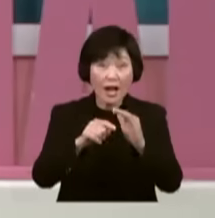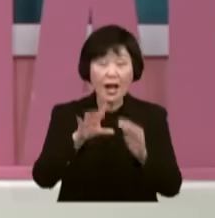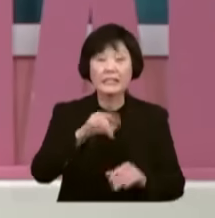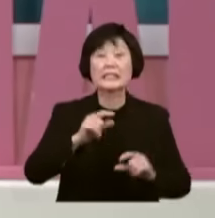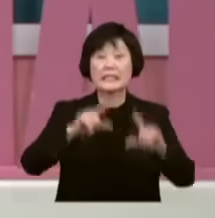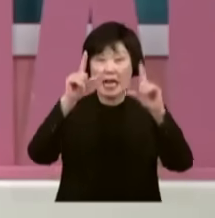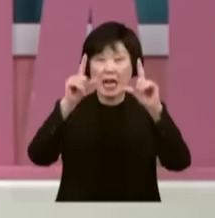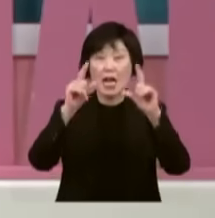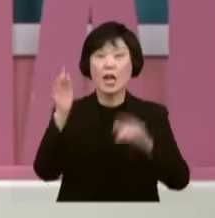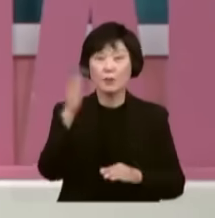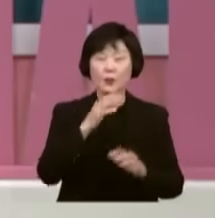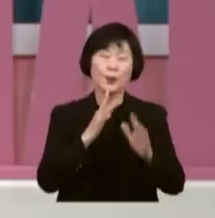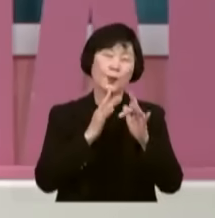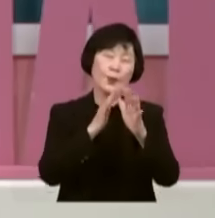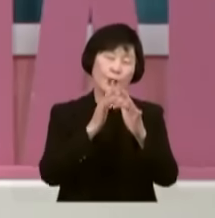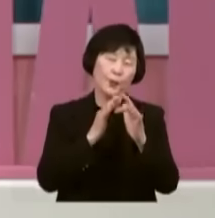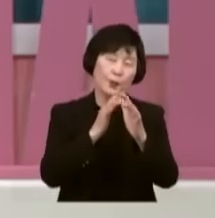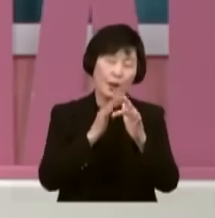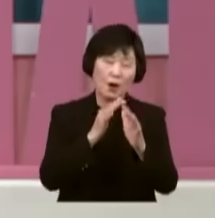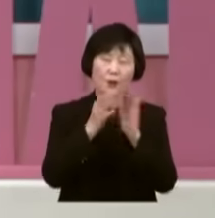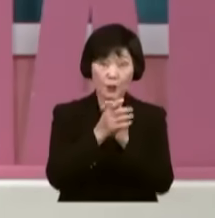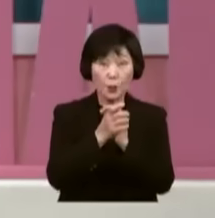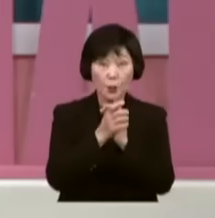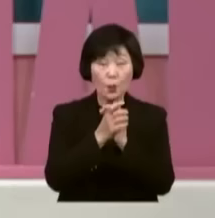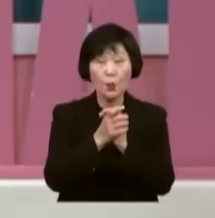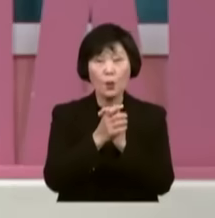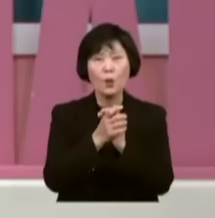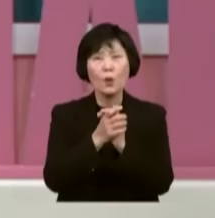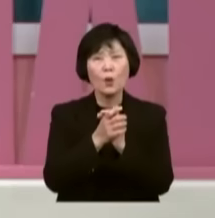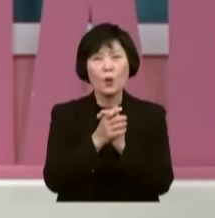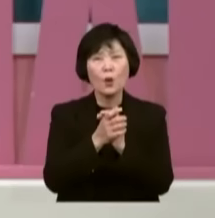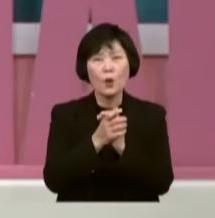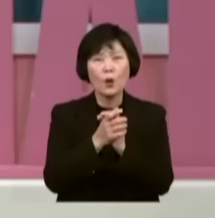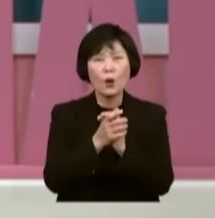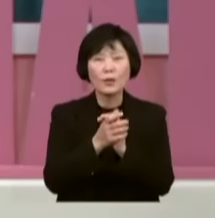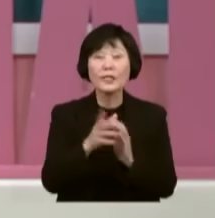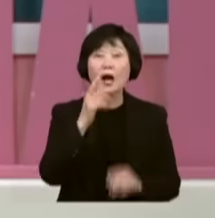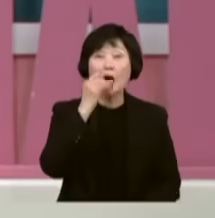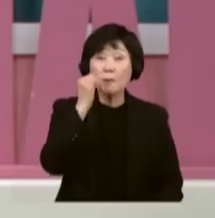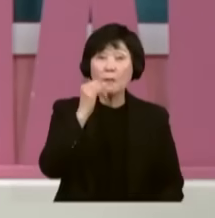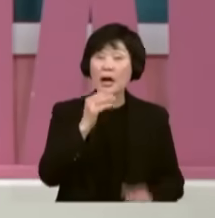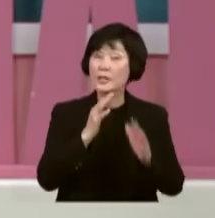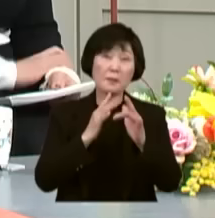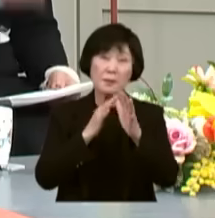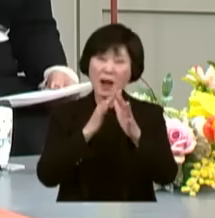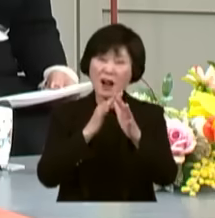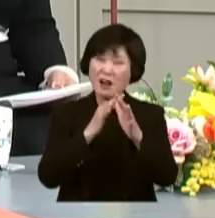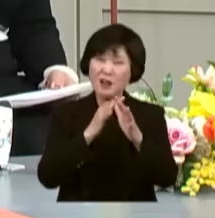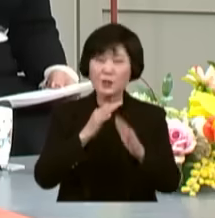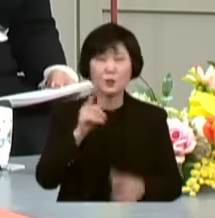기도 간 그 날부터 계속 매일 거기 그냥 엄만 방언이 뭔지도 몰랐었대.